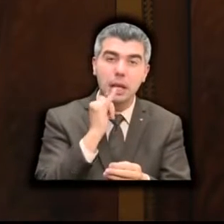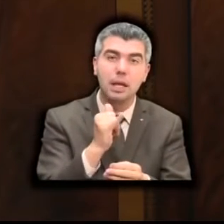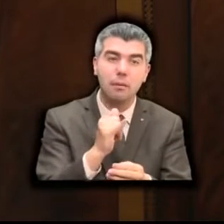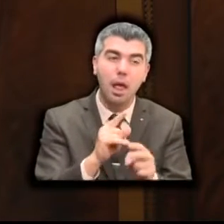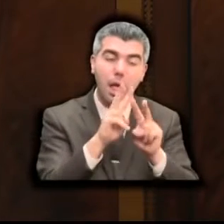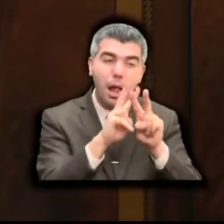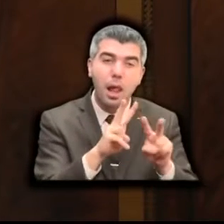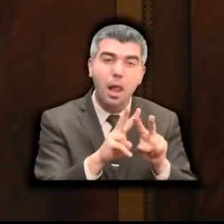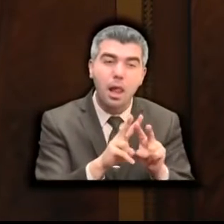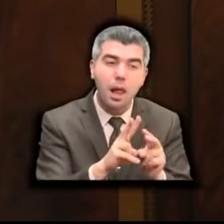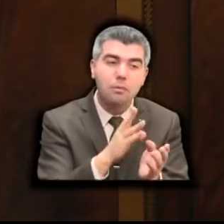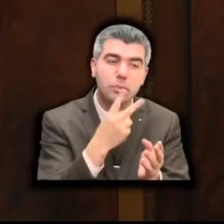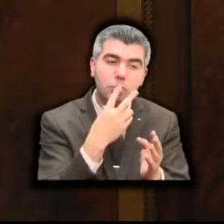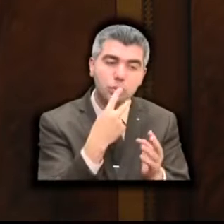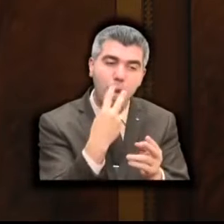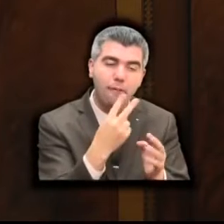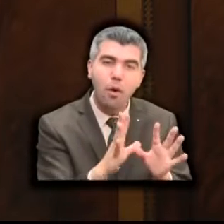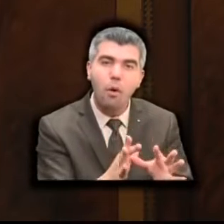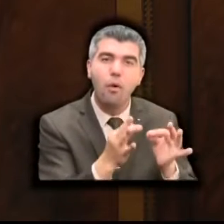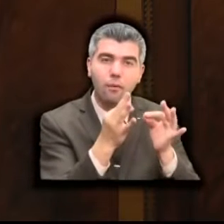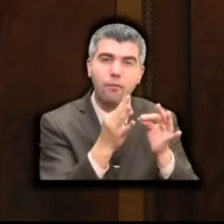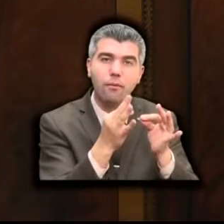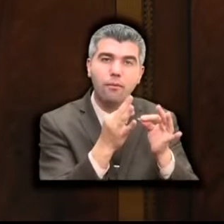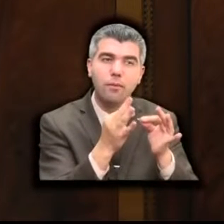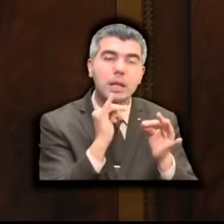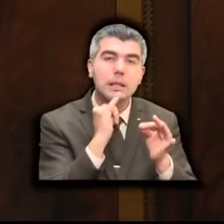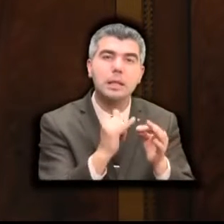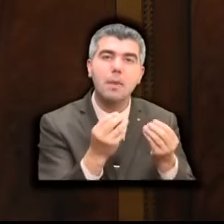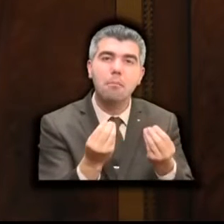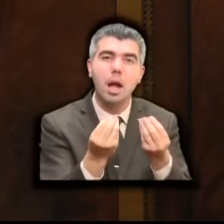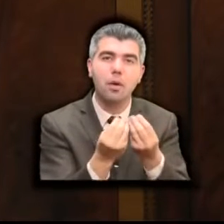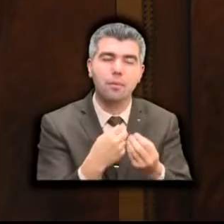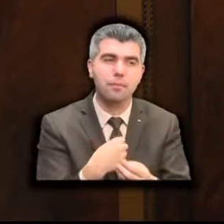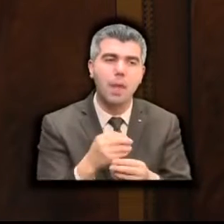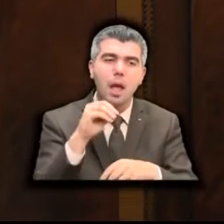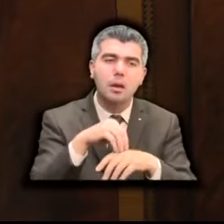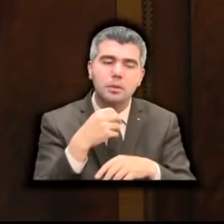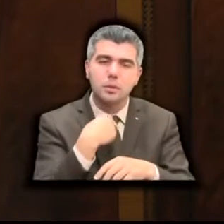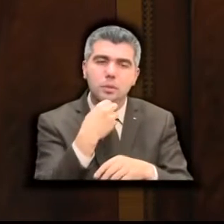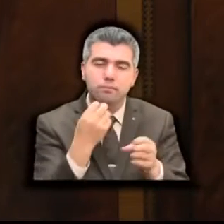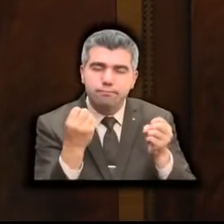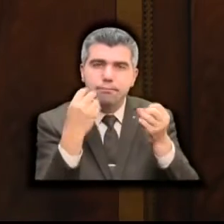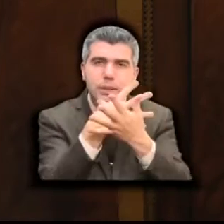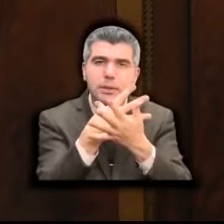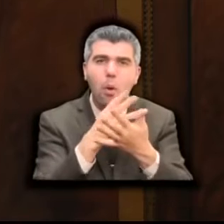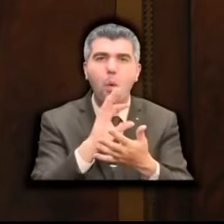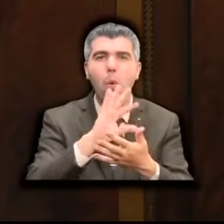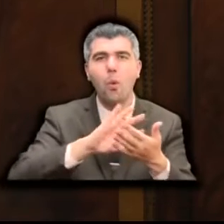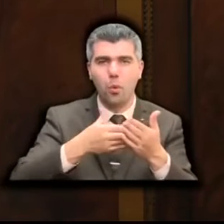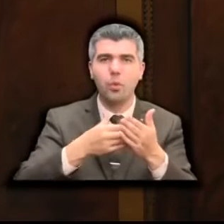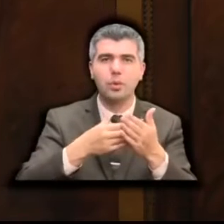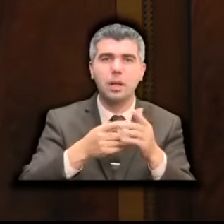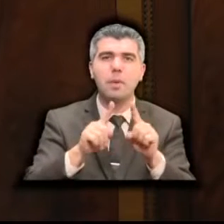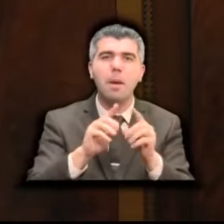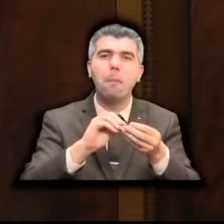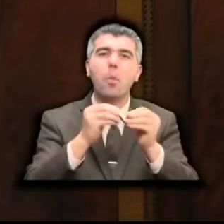والنجاعة. وهنا لابد أن نستحضر فجعة إقليم الصويرة التي تسائلنا جميعا، حكومة وبرلمانا